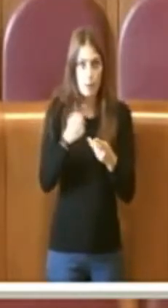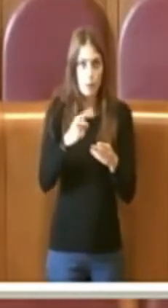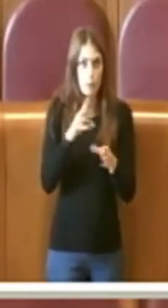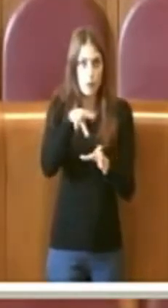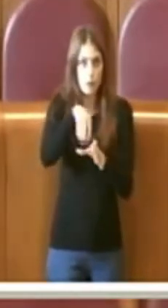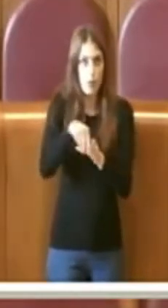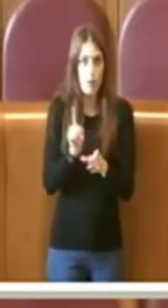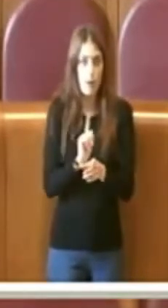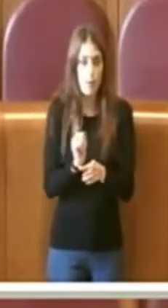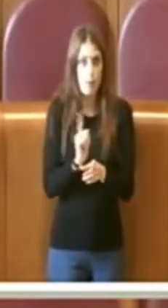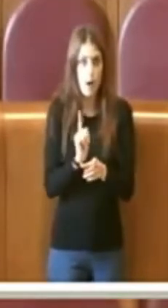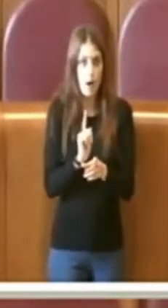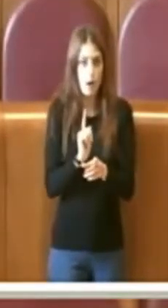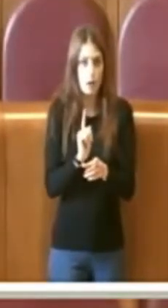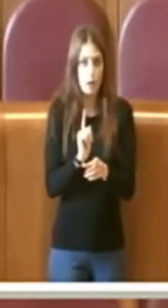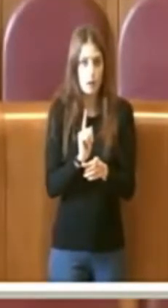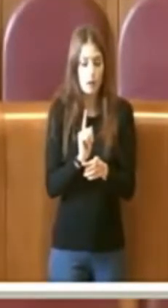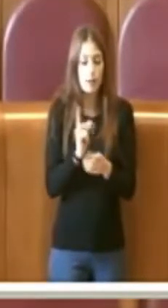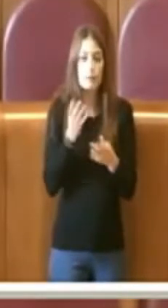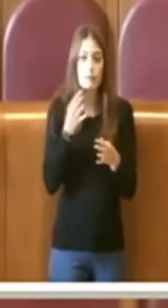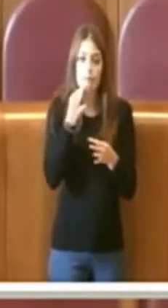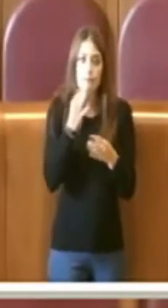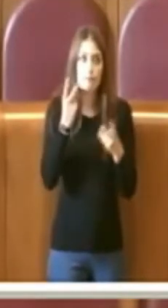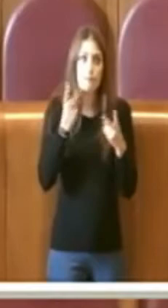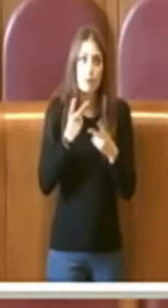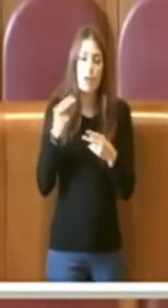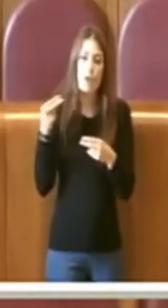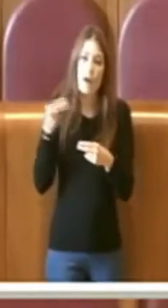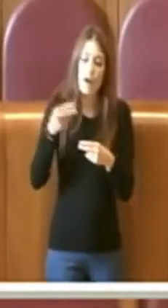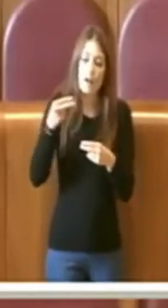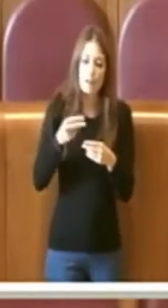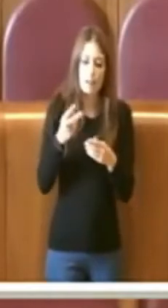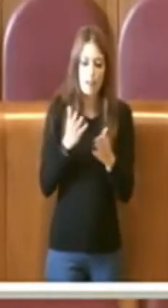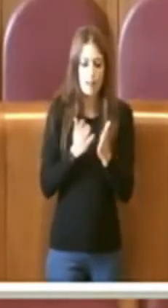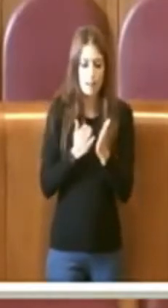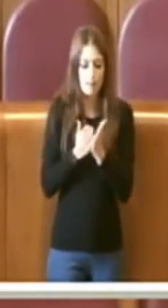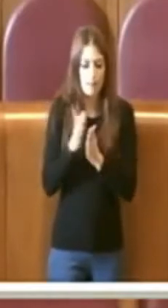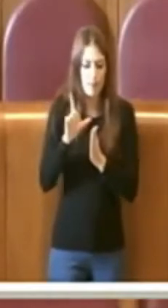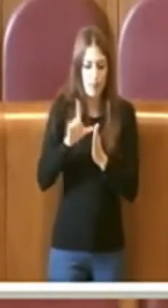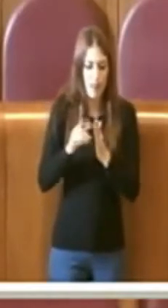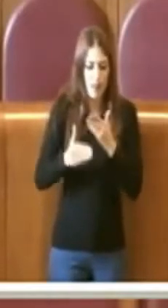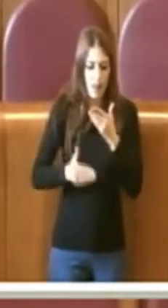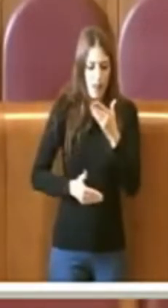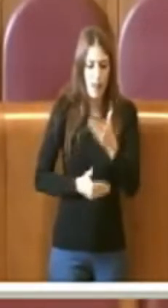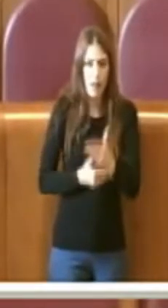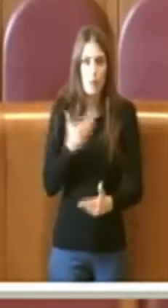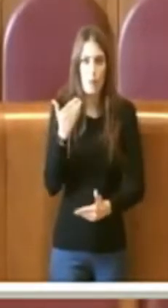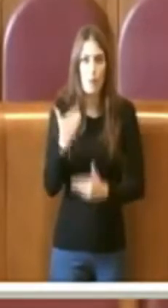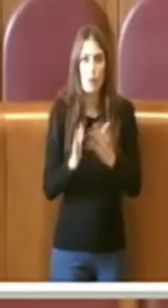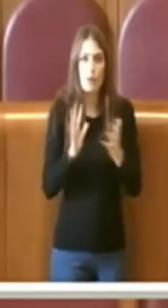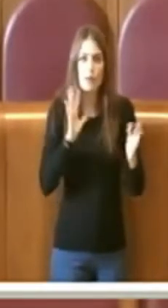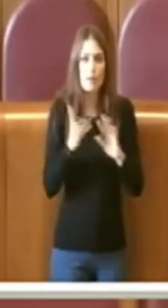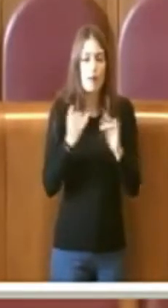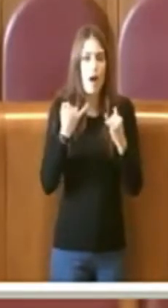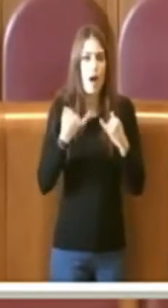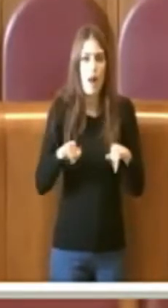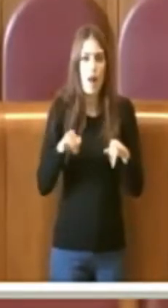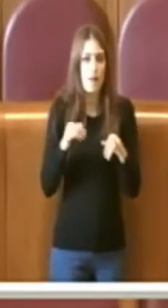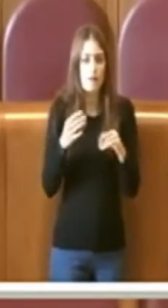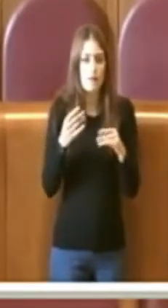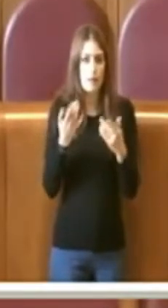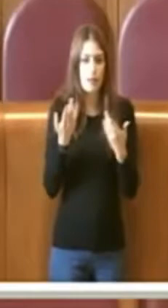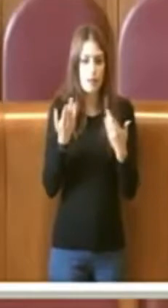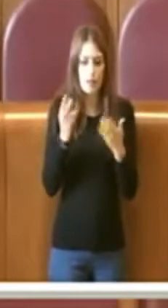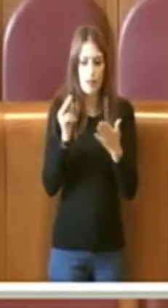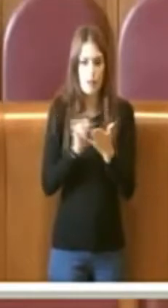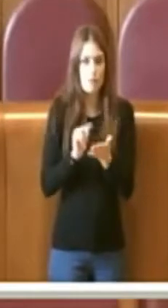anni è passato talmente tanto tempo in cui non si è di fatto approntato nulla, e non parlo di questa